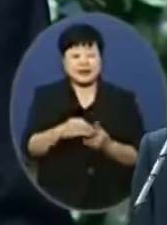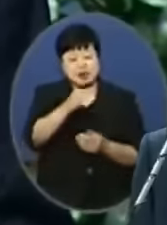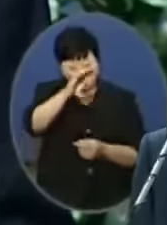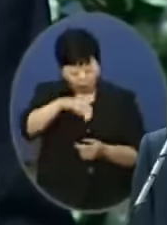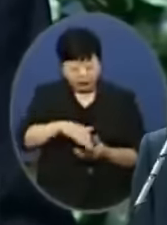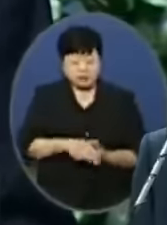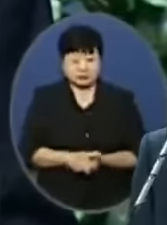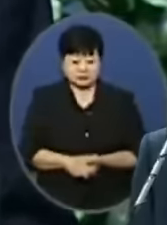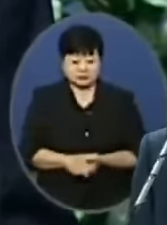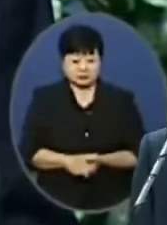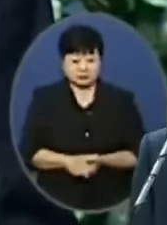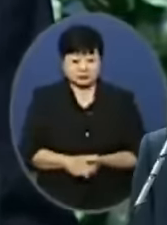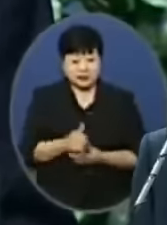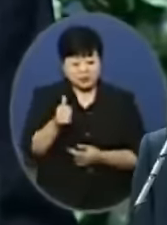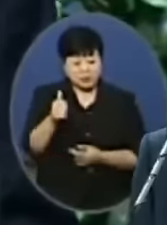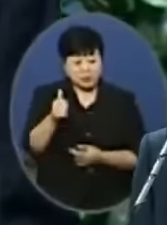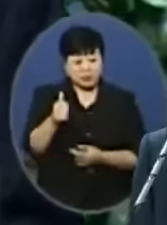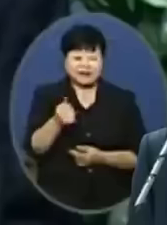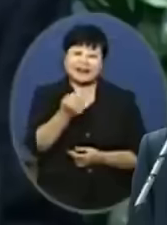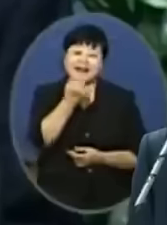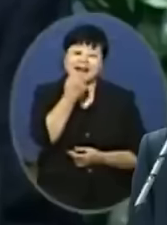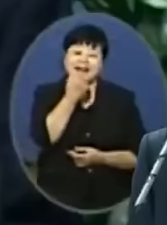오시오. 남편이요?